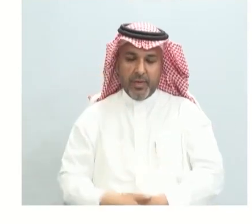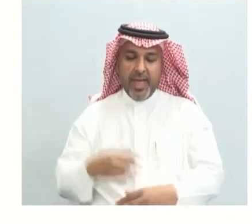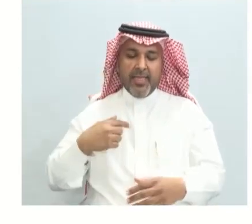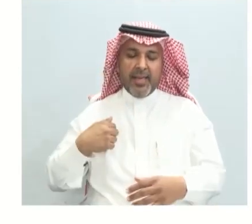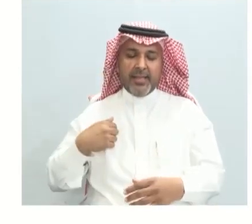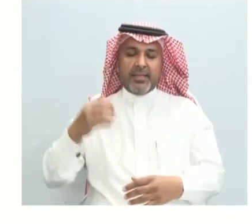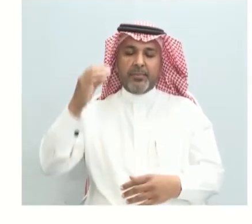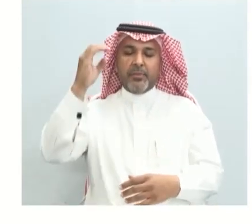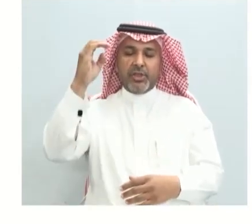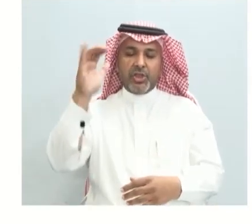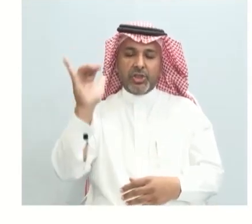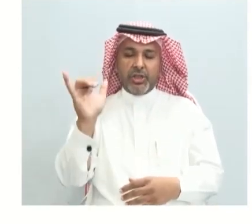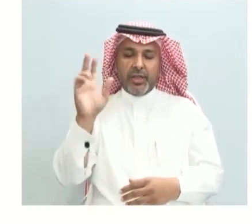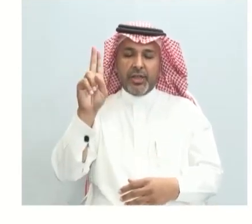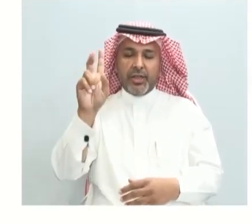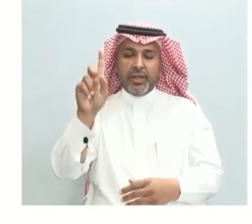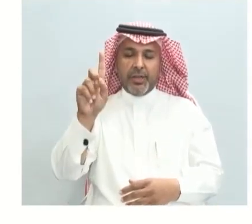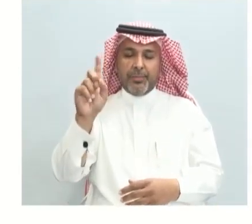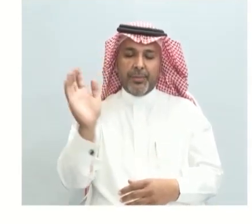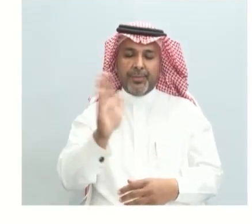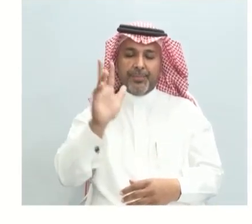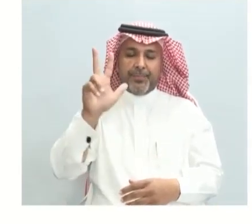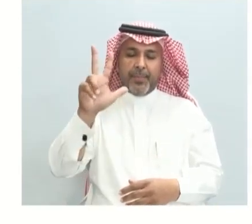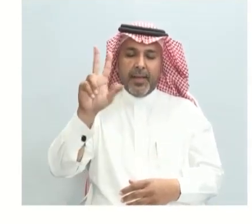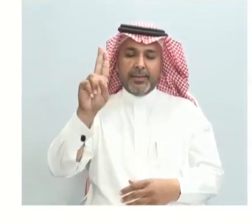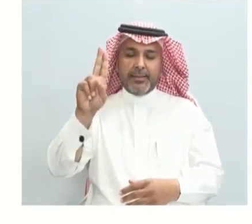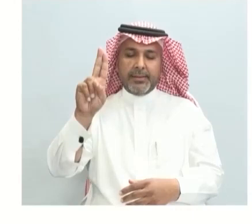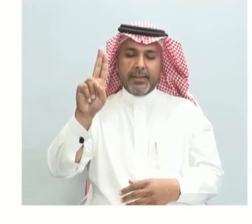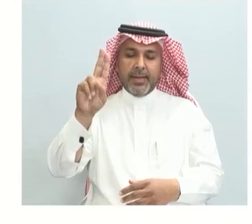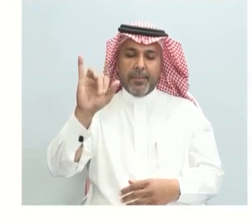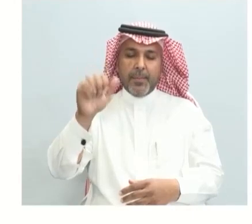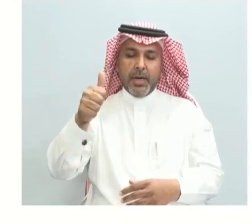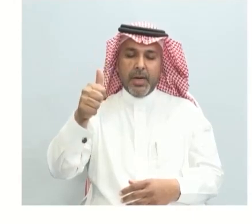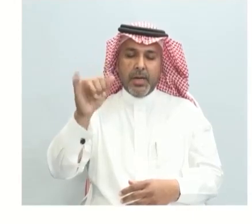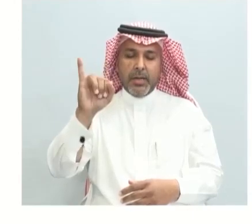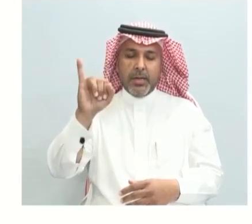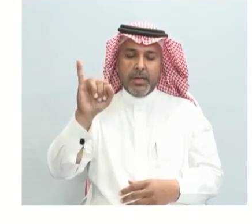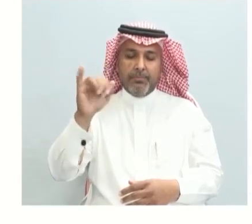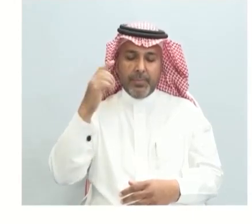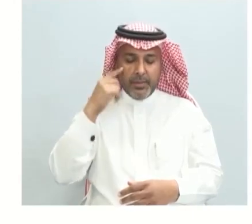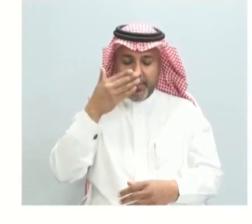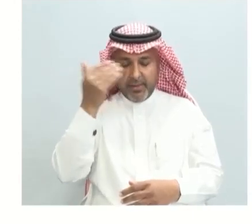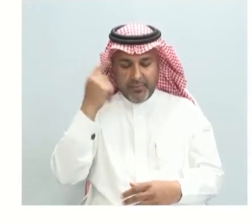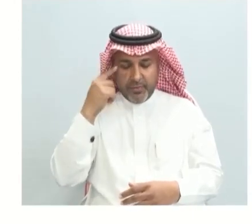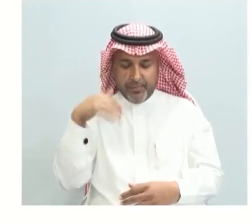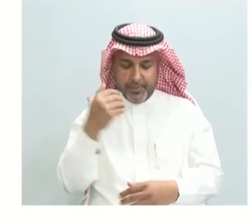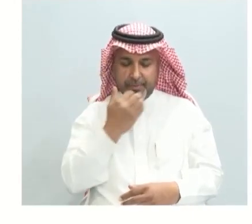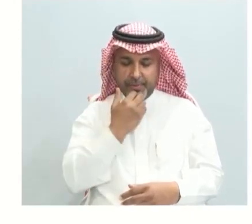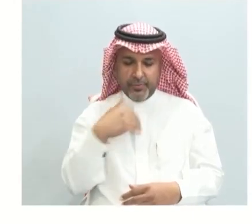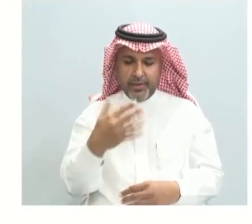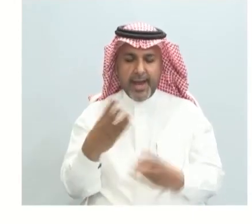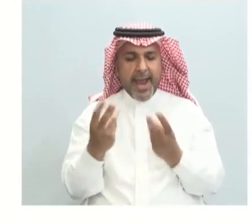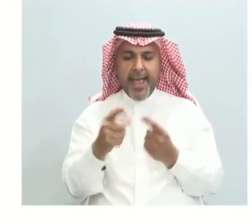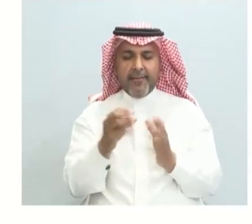الكوساين وظفنا في الكوساين ف لذلك يسمى القانون هذا قانون جيب التمام هذا هو قانون جيب التمام